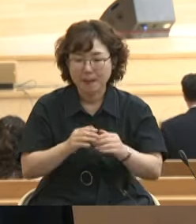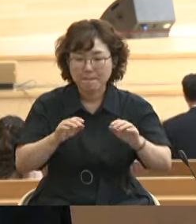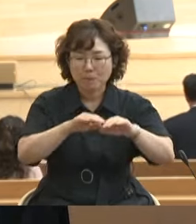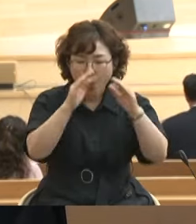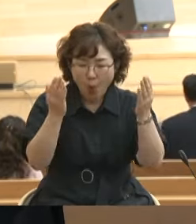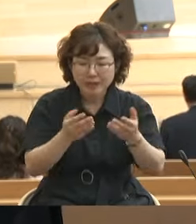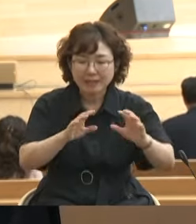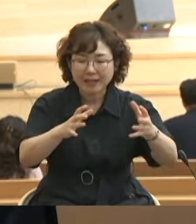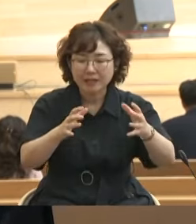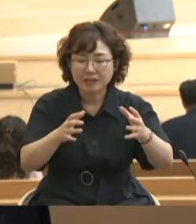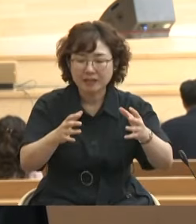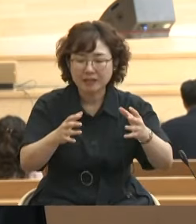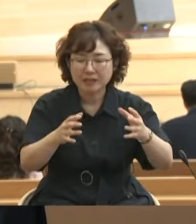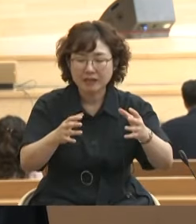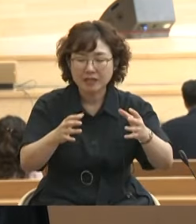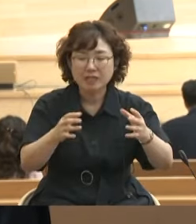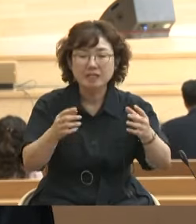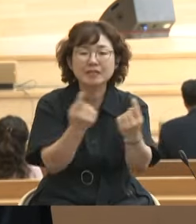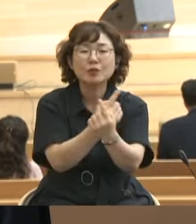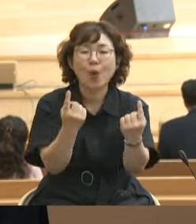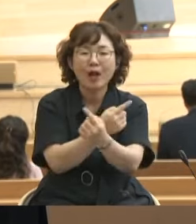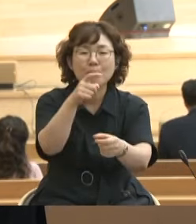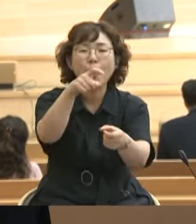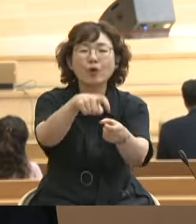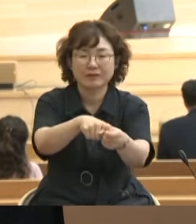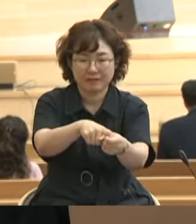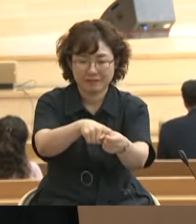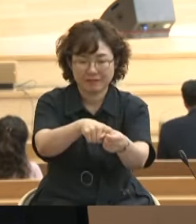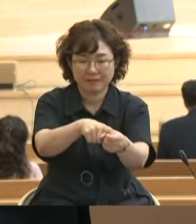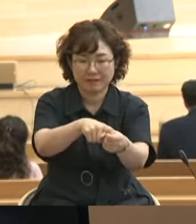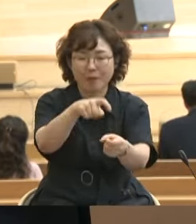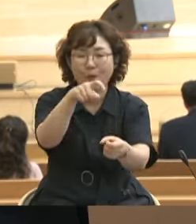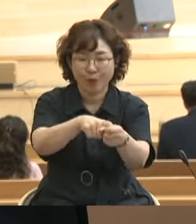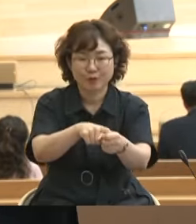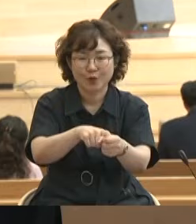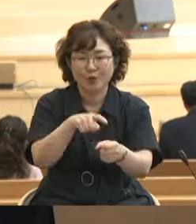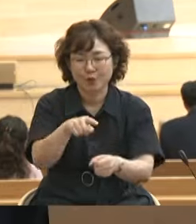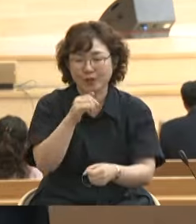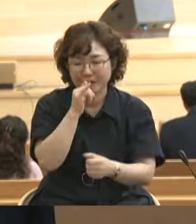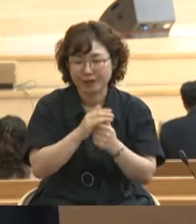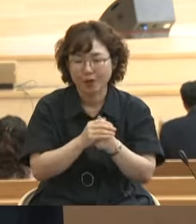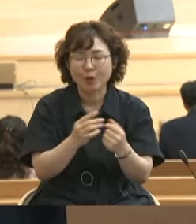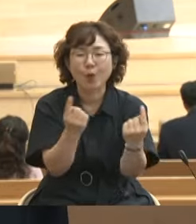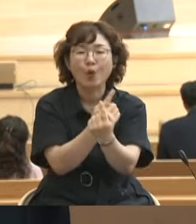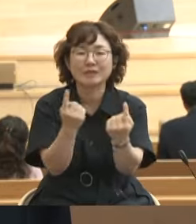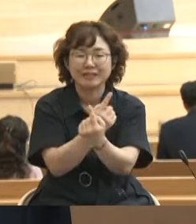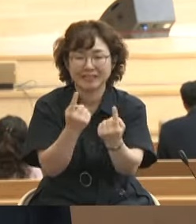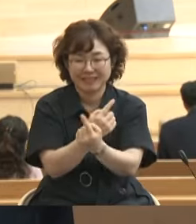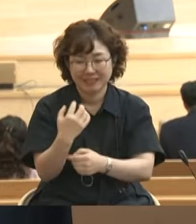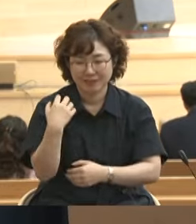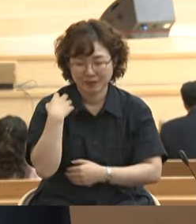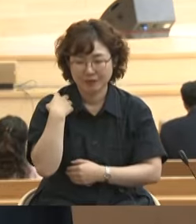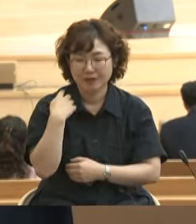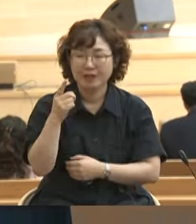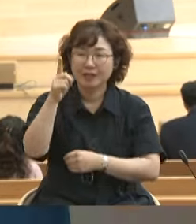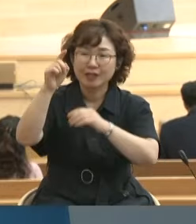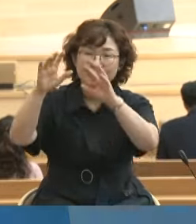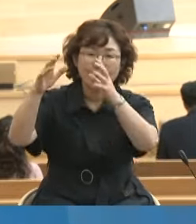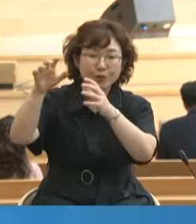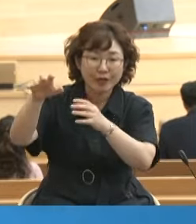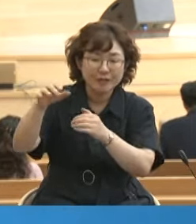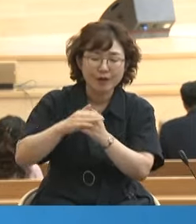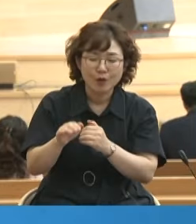만국을 뭐하기 위하여 있더라고요? 치료하기 위하여 고치시는 거예요. 천국에서